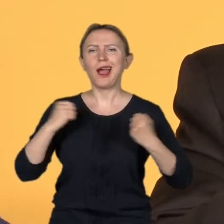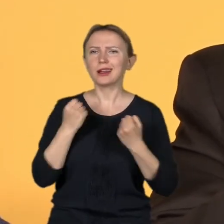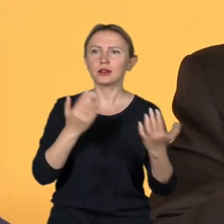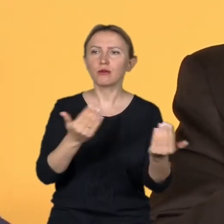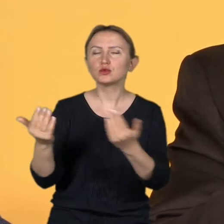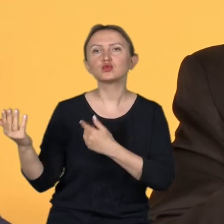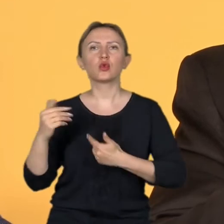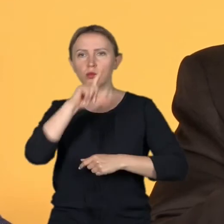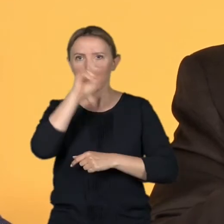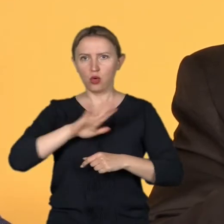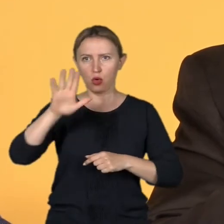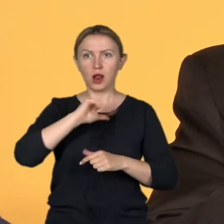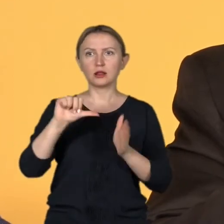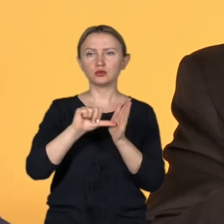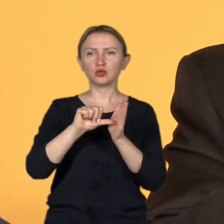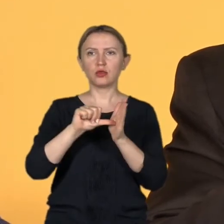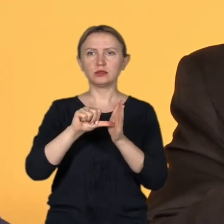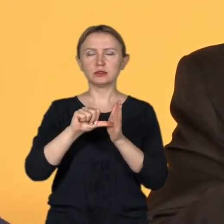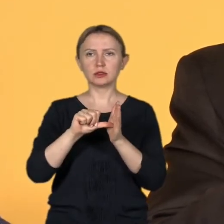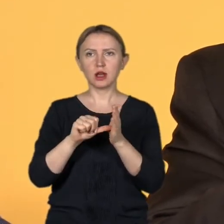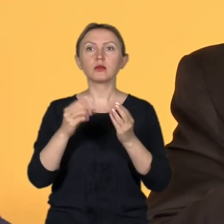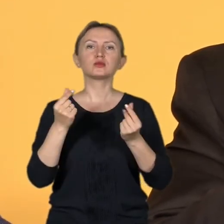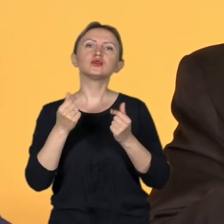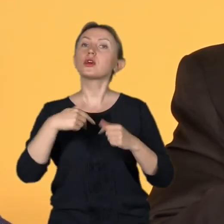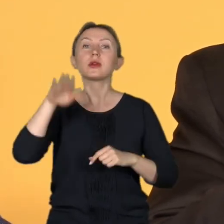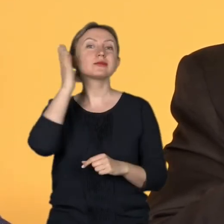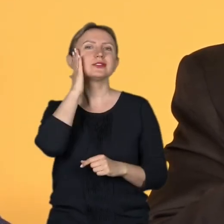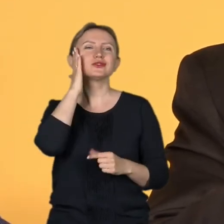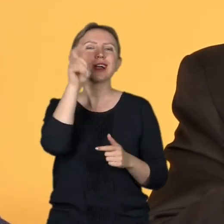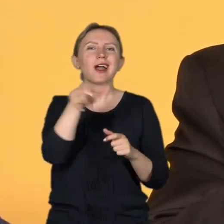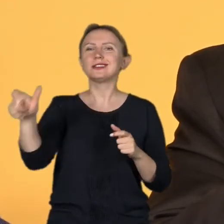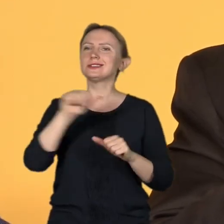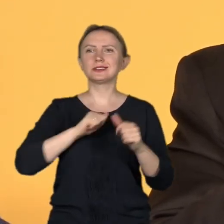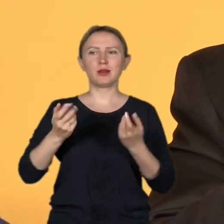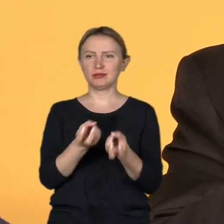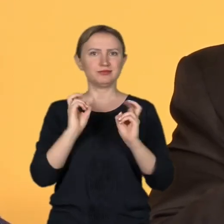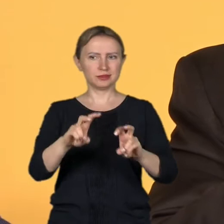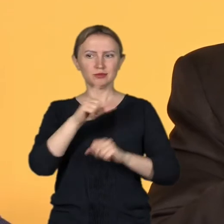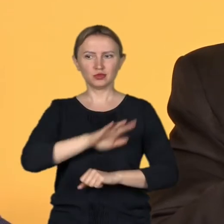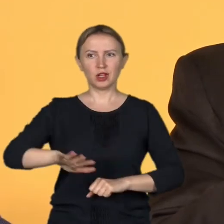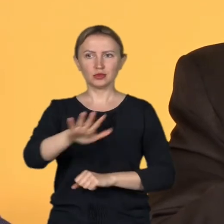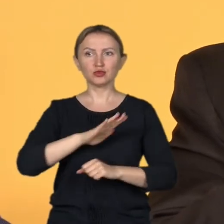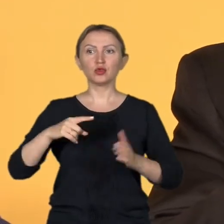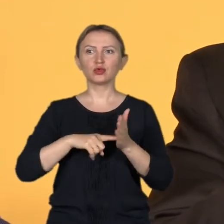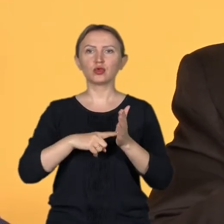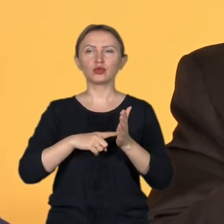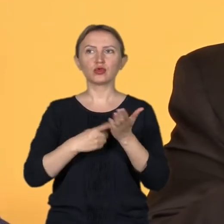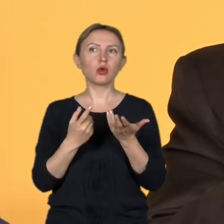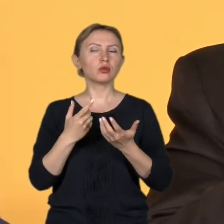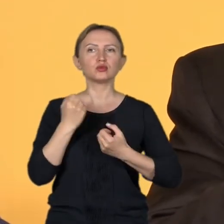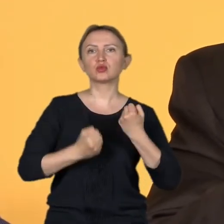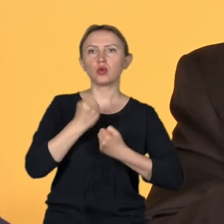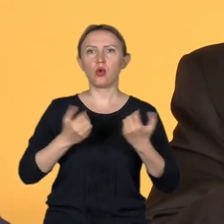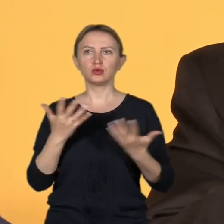Aktywizujmy lokalne środowiska tymi budżetami, gdzie mieszkańcy kreują sami przestrzeń. Mówią o tym, gdzie są te bolączki